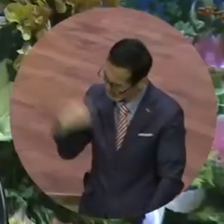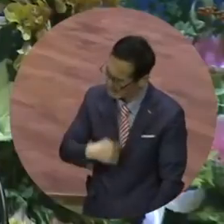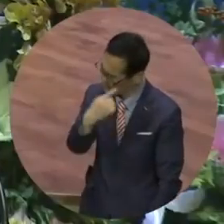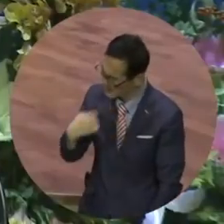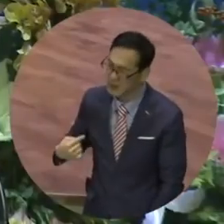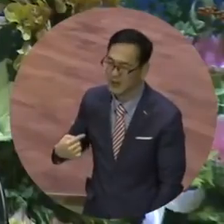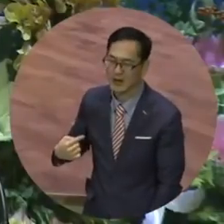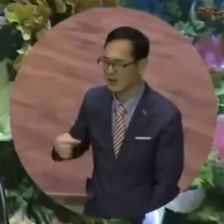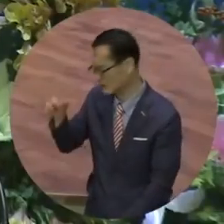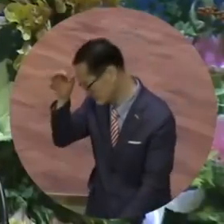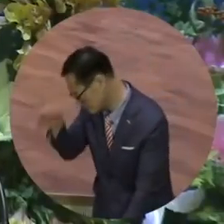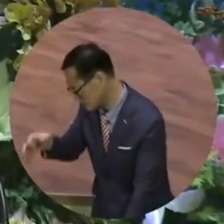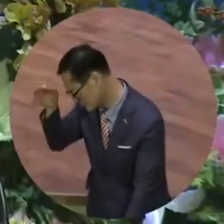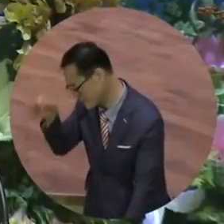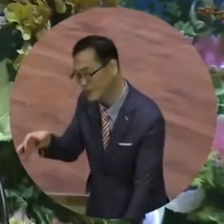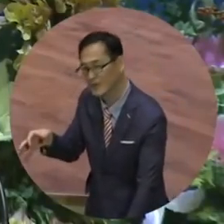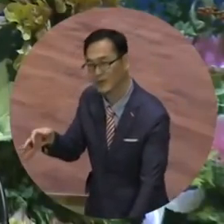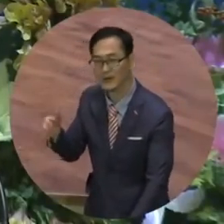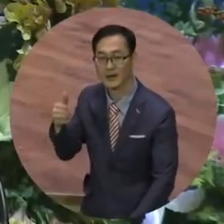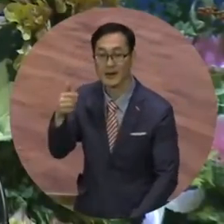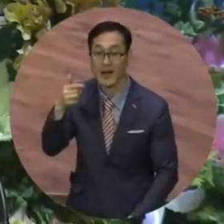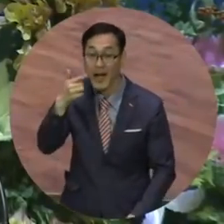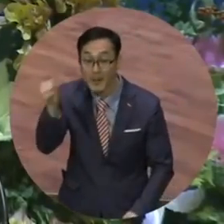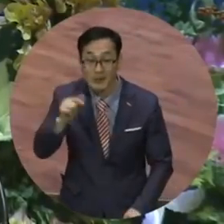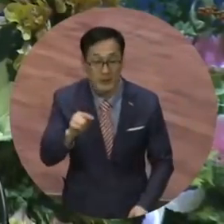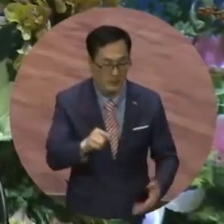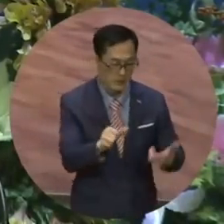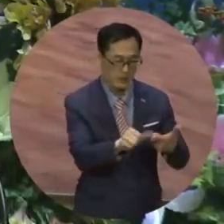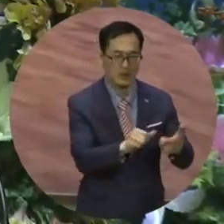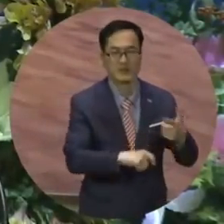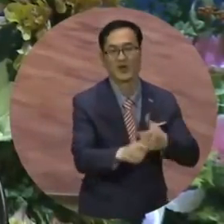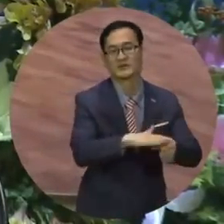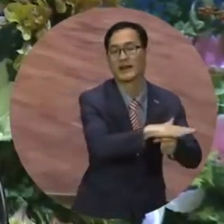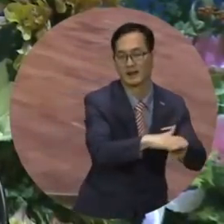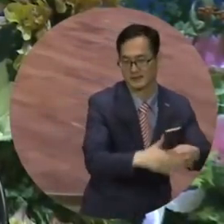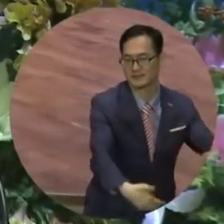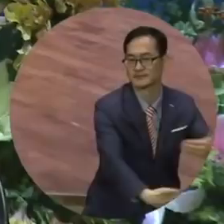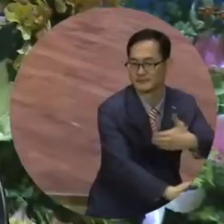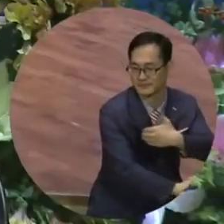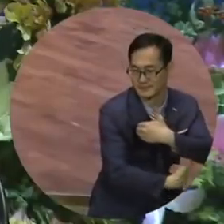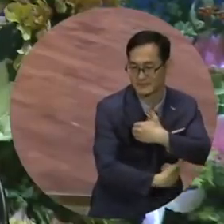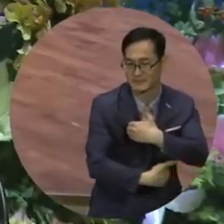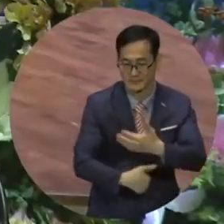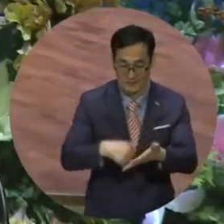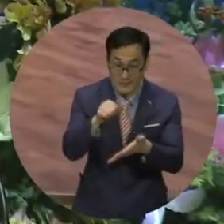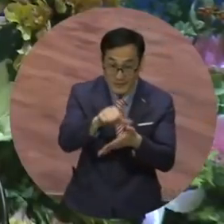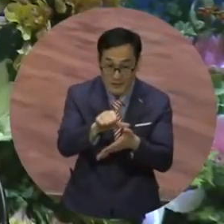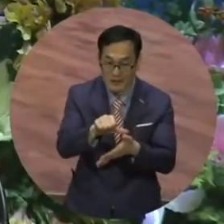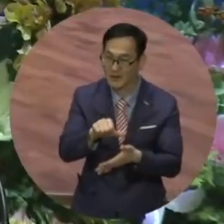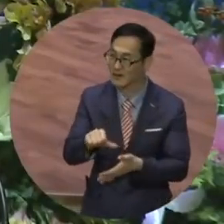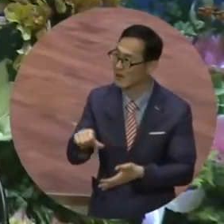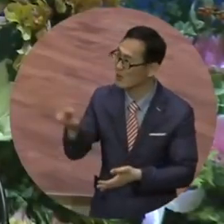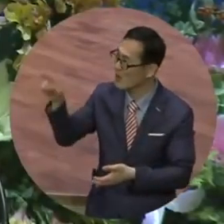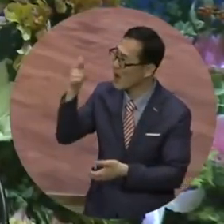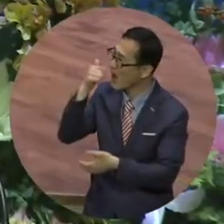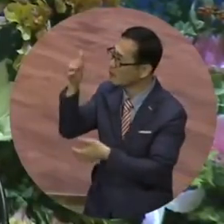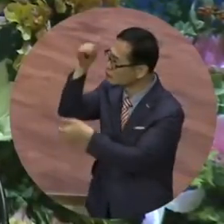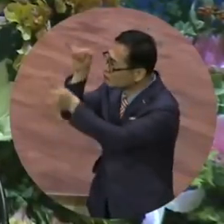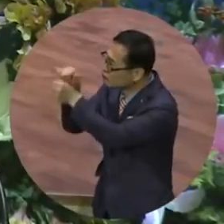불평하고 엄마가 교회 앉아가지고 은혜를 못 받고 맨 부정적인 말하 불평한 사람 하나님 쓰질